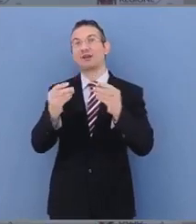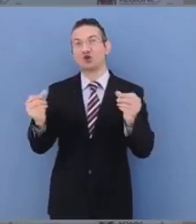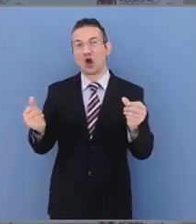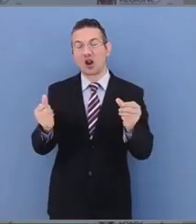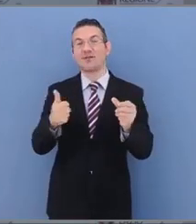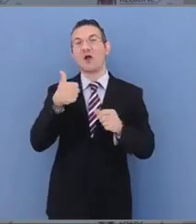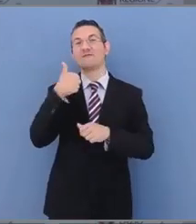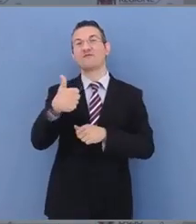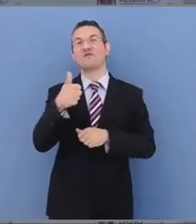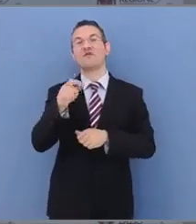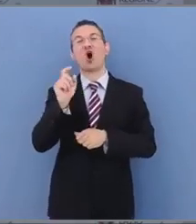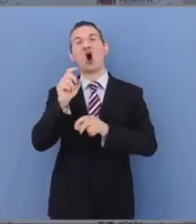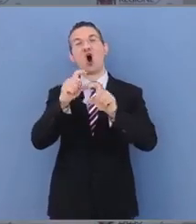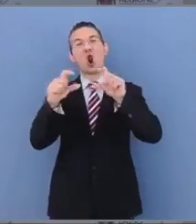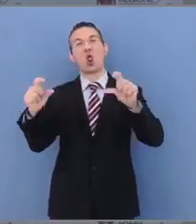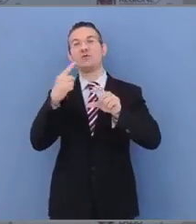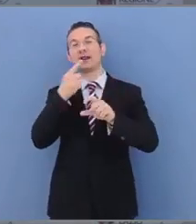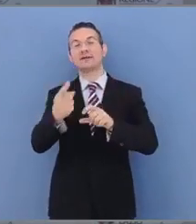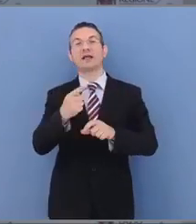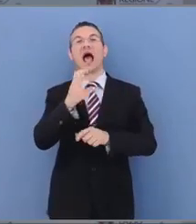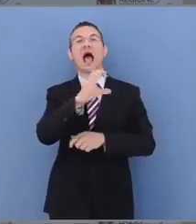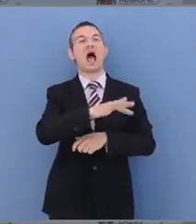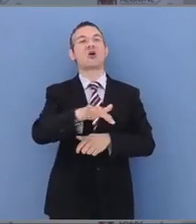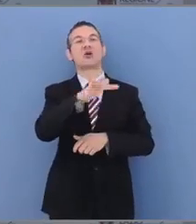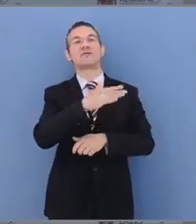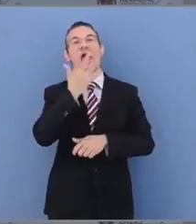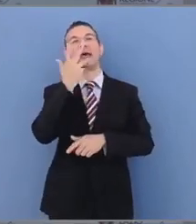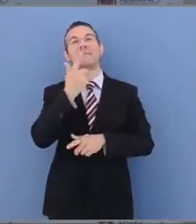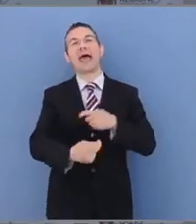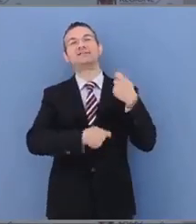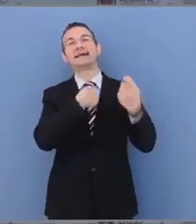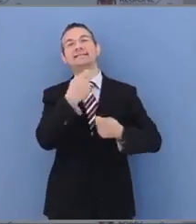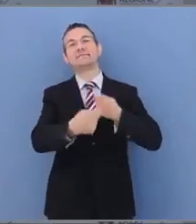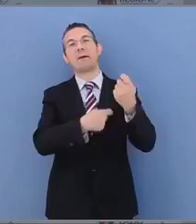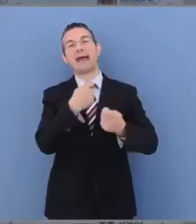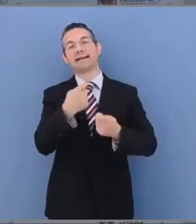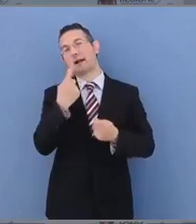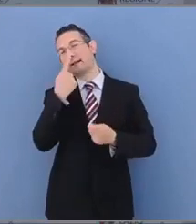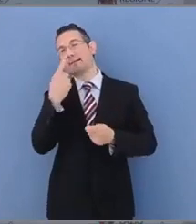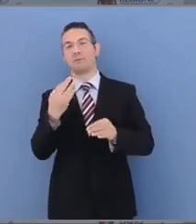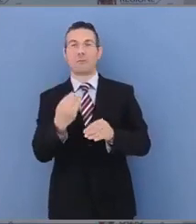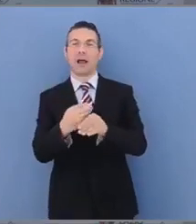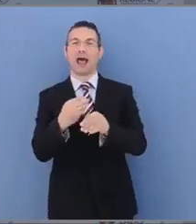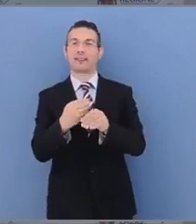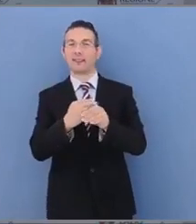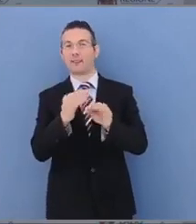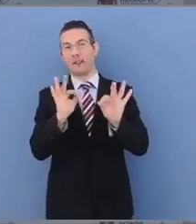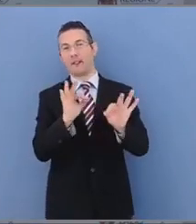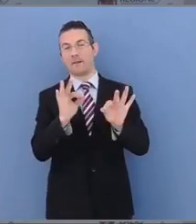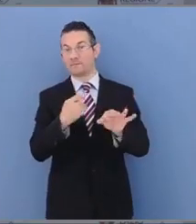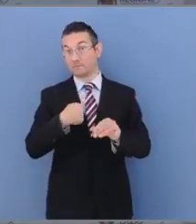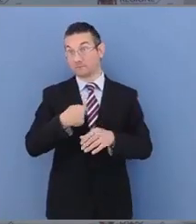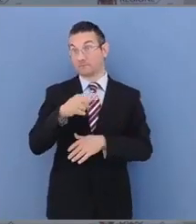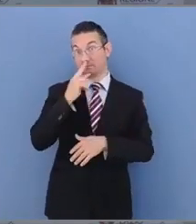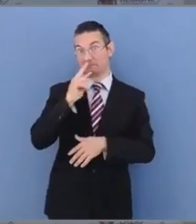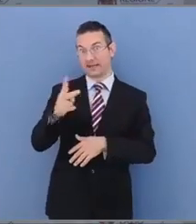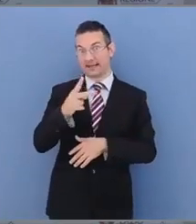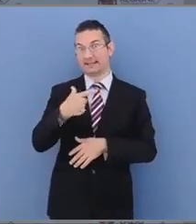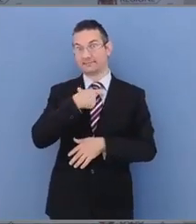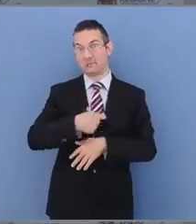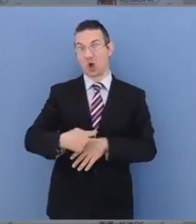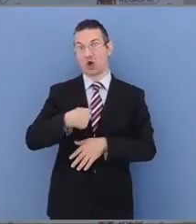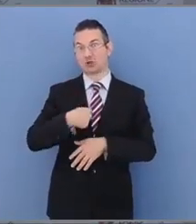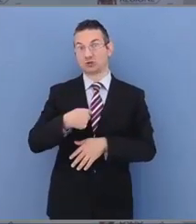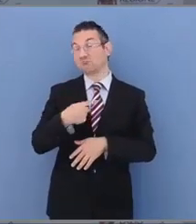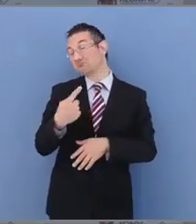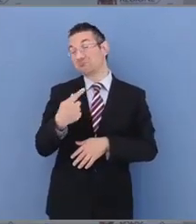piace spendere, con un tono un po' ironico, e io lì gli ho risposto personalmente: no, non è che ci piace spendere,